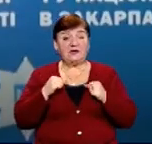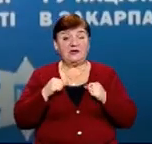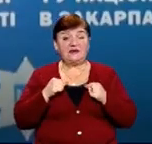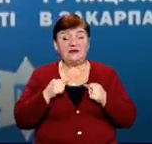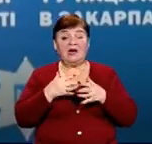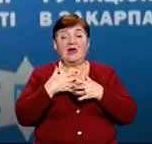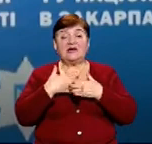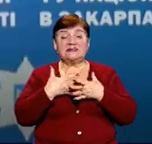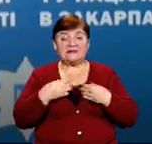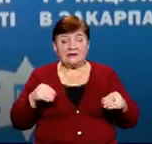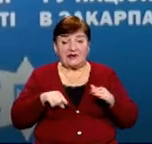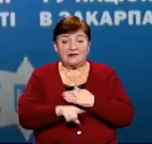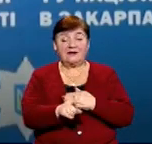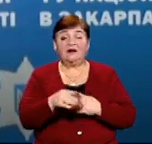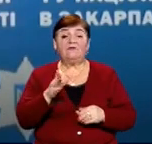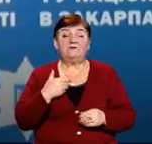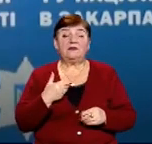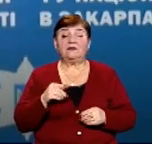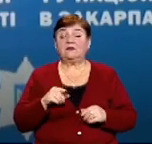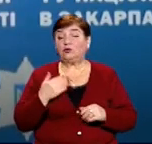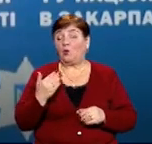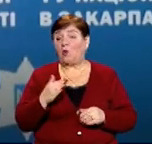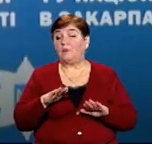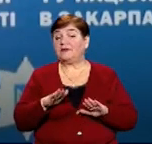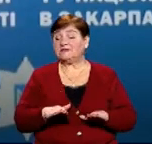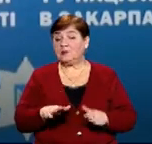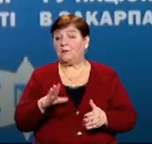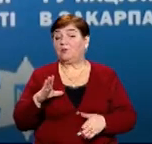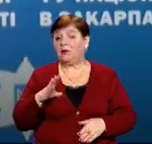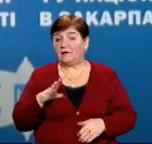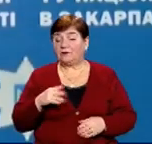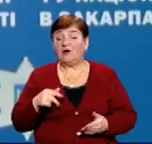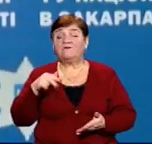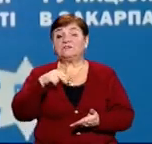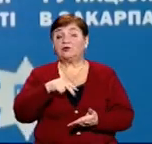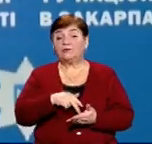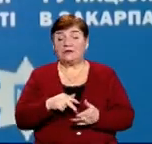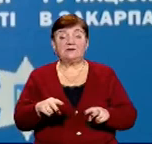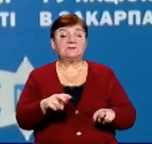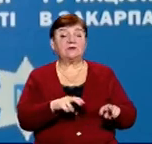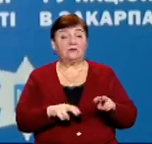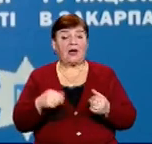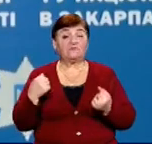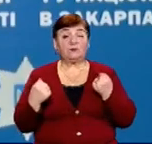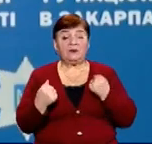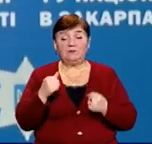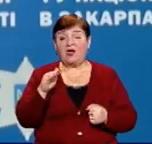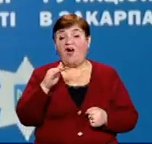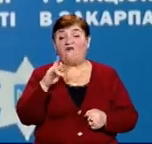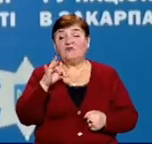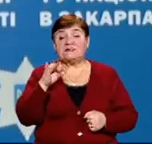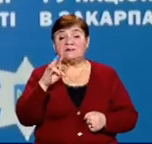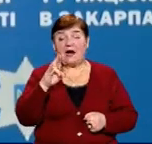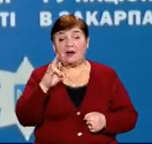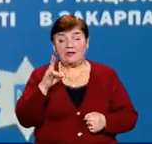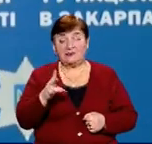ході оперативно-розшукових заходів його місце перебування вдалося встановити. Розшукано автомобіль Volkswagen.